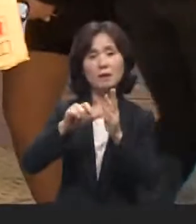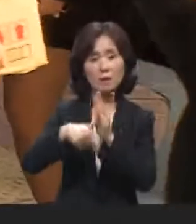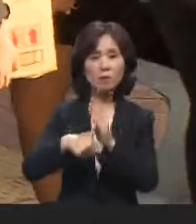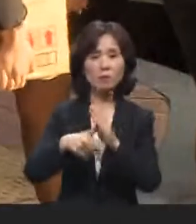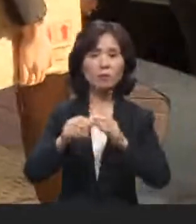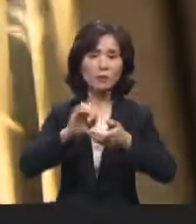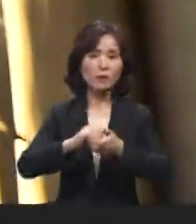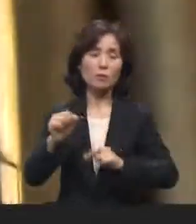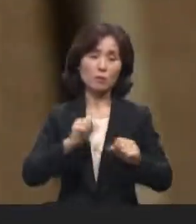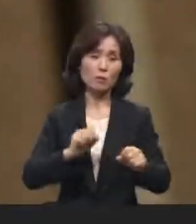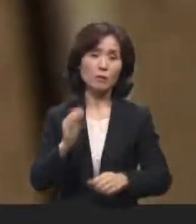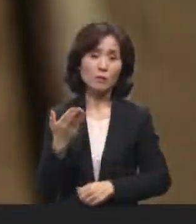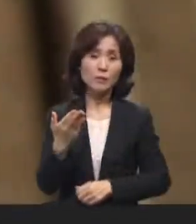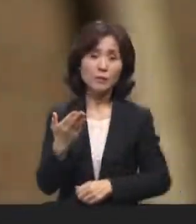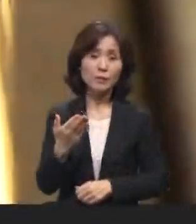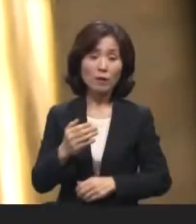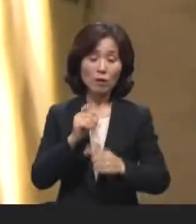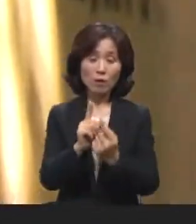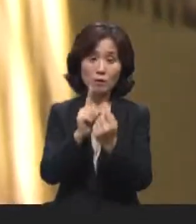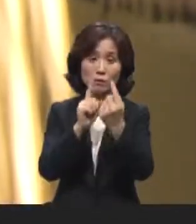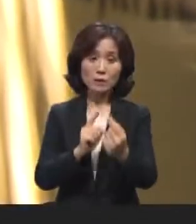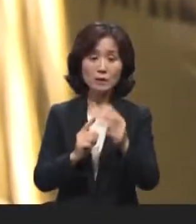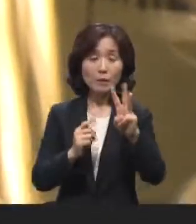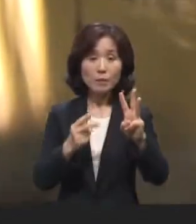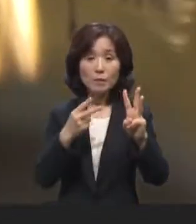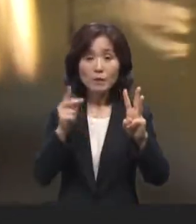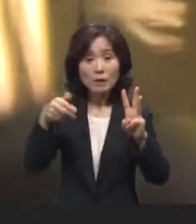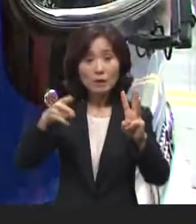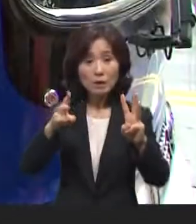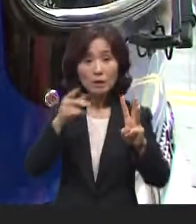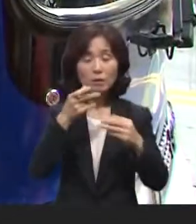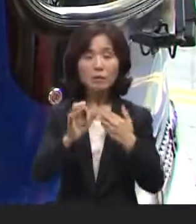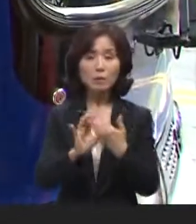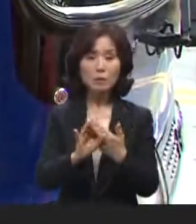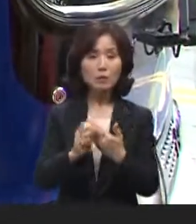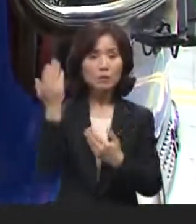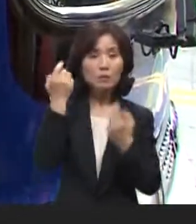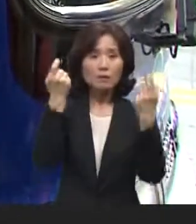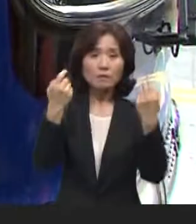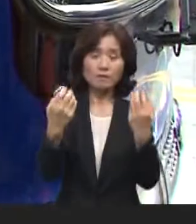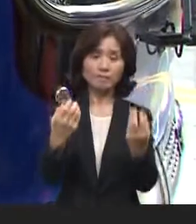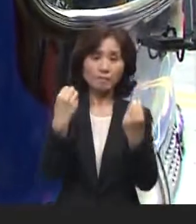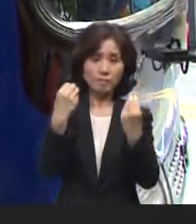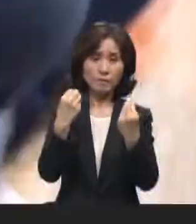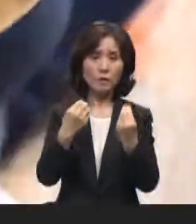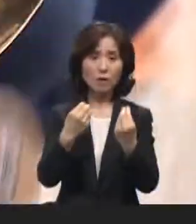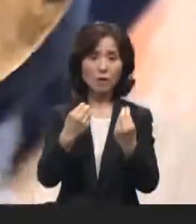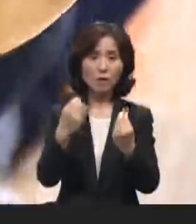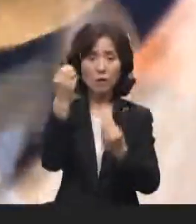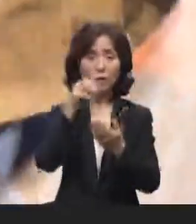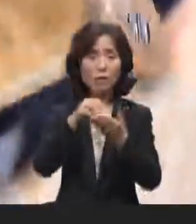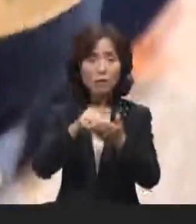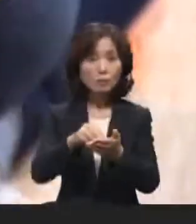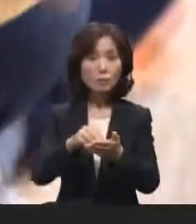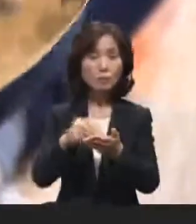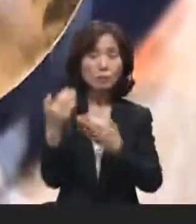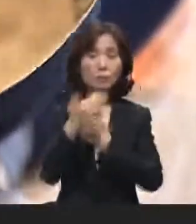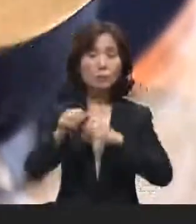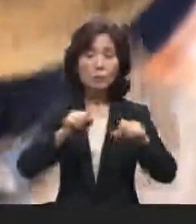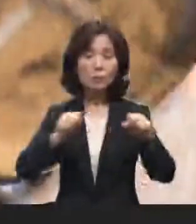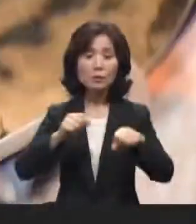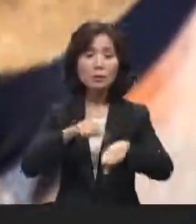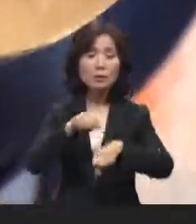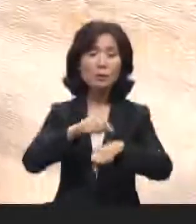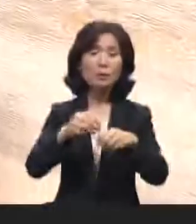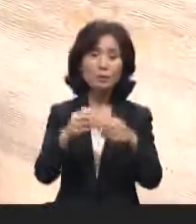허용됩니다 특히 거리두기 3단계에 들어가면 수학여행에 금지하고 고입 봉사활동 시술이 배제하는 등